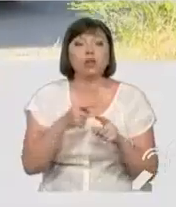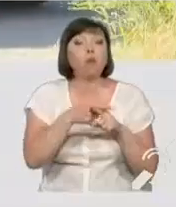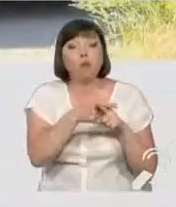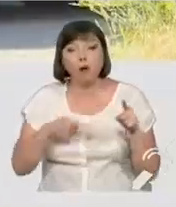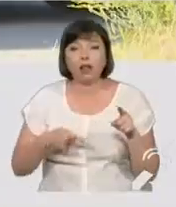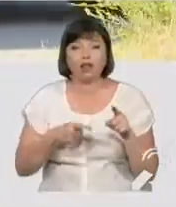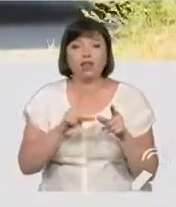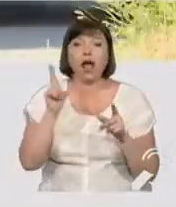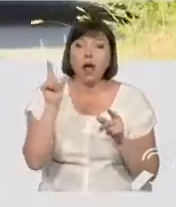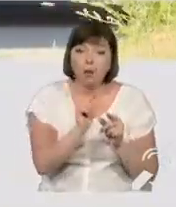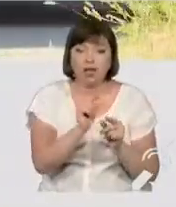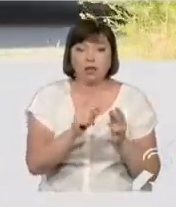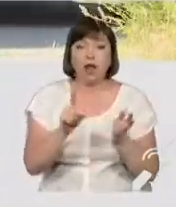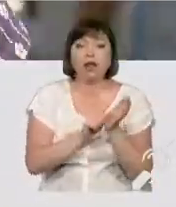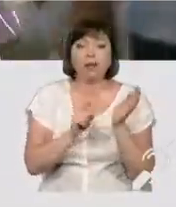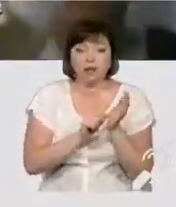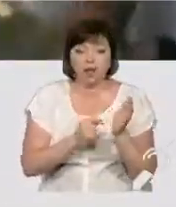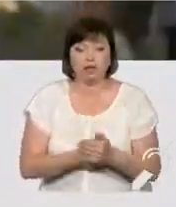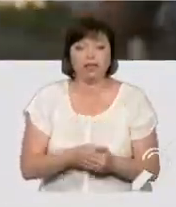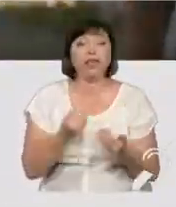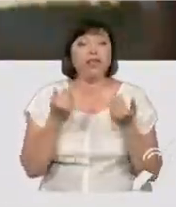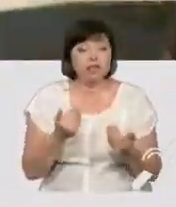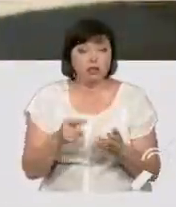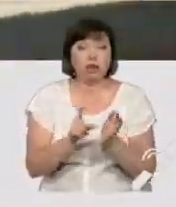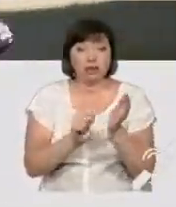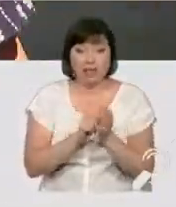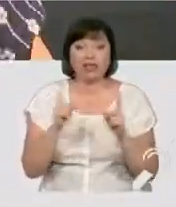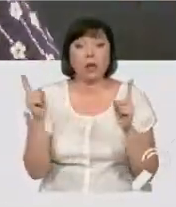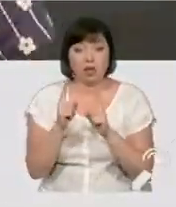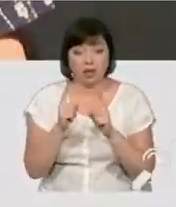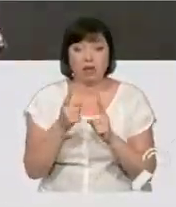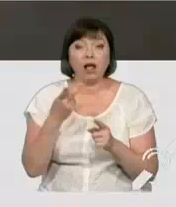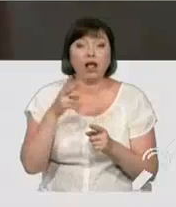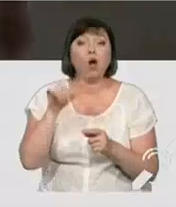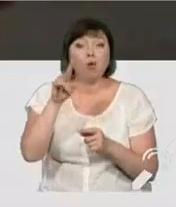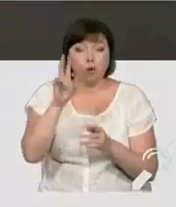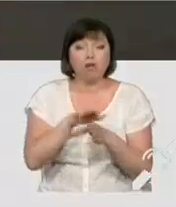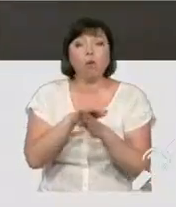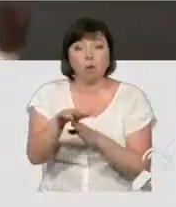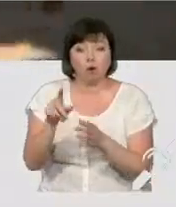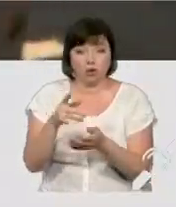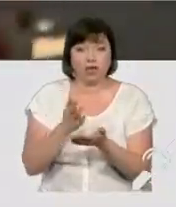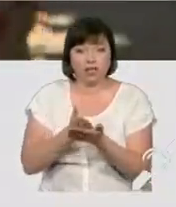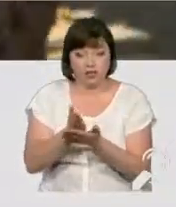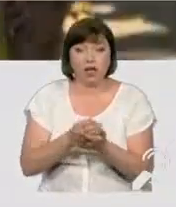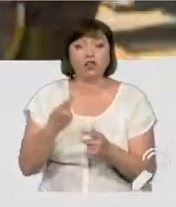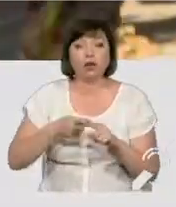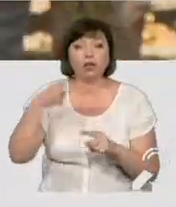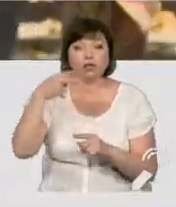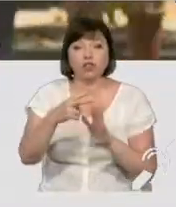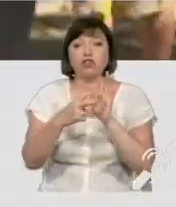din pensia minimă pentru limita de vârstă. În prezent, pensia minimă pentru cei cu un stagiu complet de cotizare este de